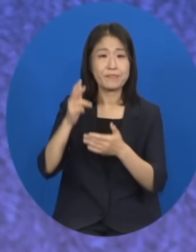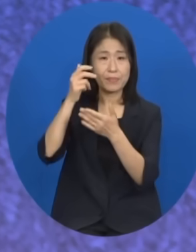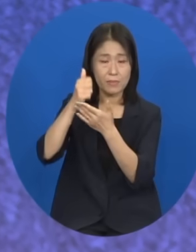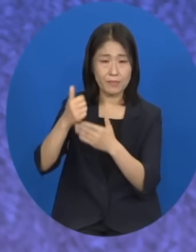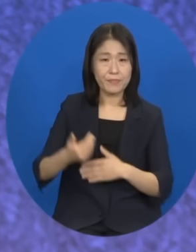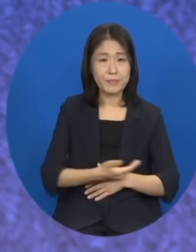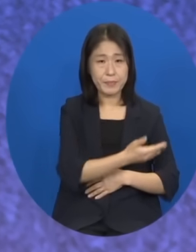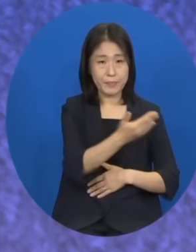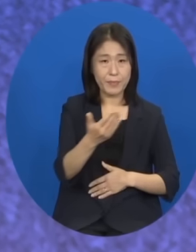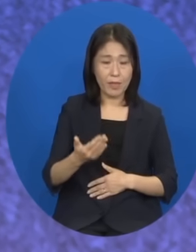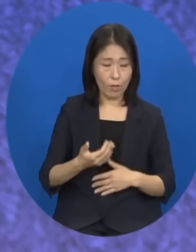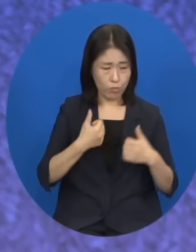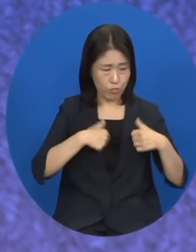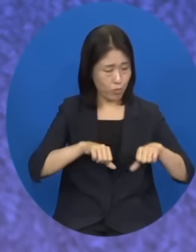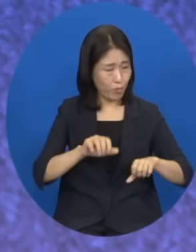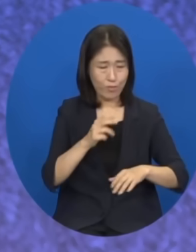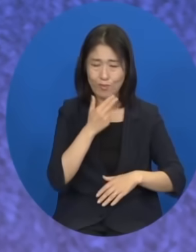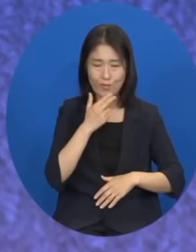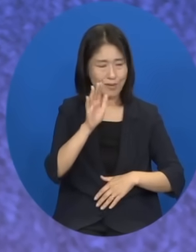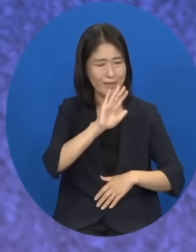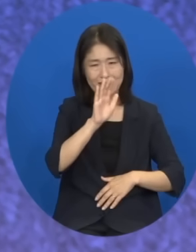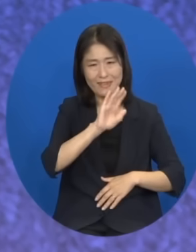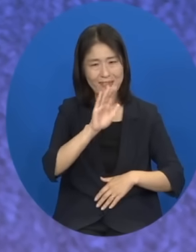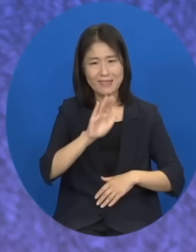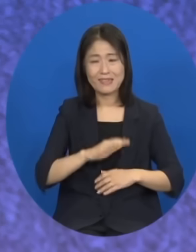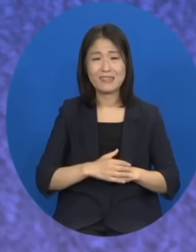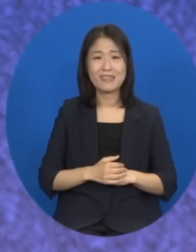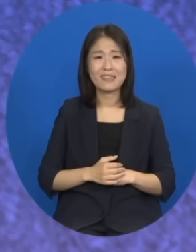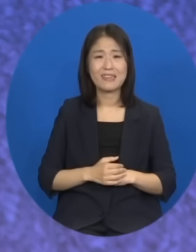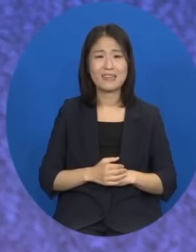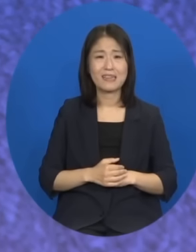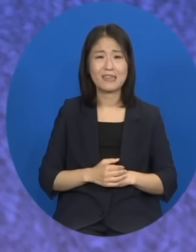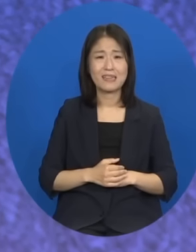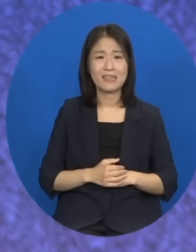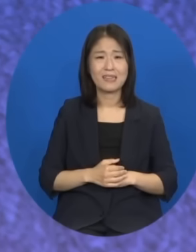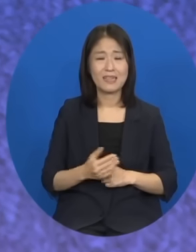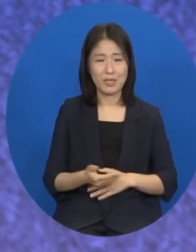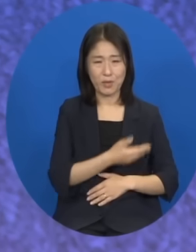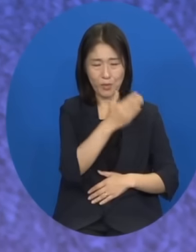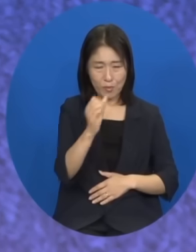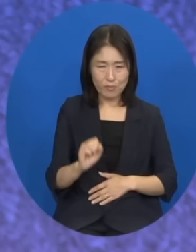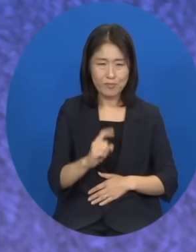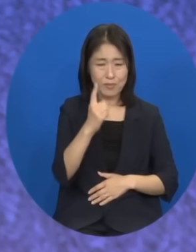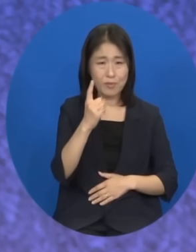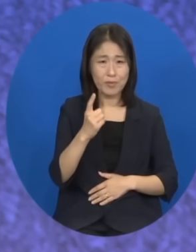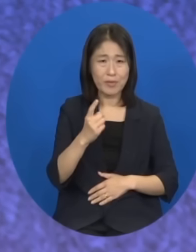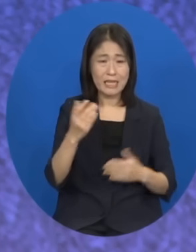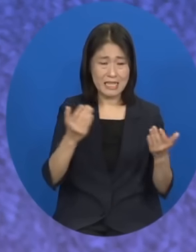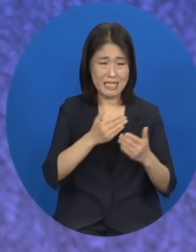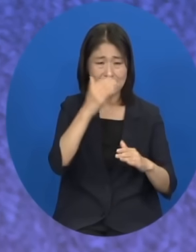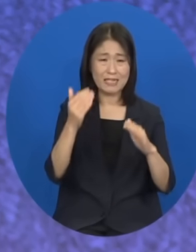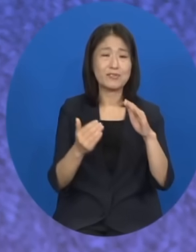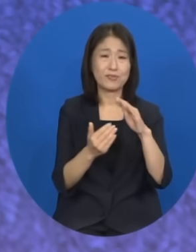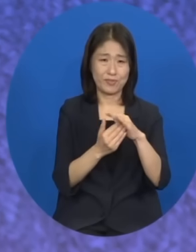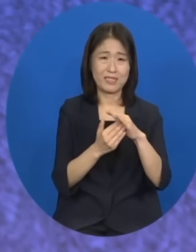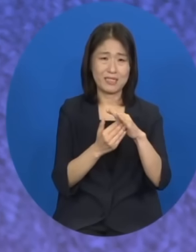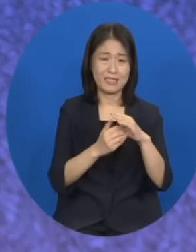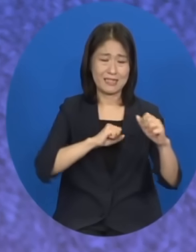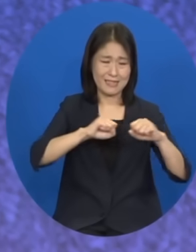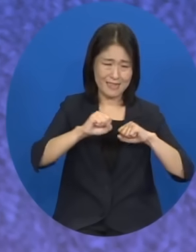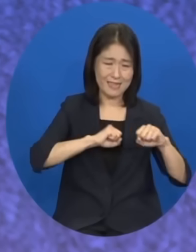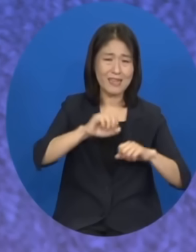여러분을 여전히 포기하지 않고 계신 거예요. 여러분에게 하실 일이 있으신 거예요. 지금도 그걸 하고 싶어